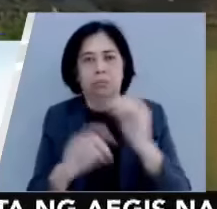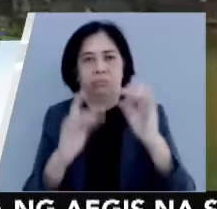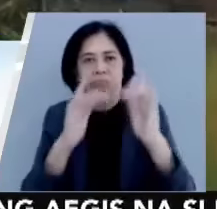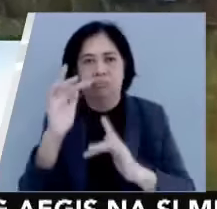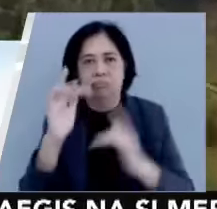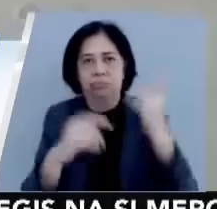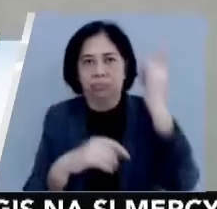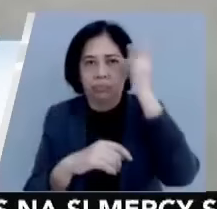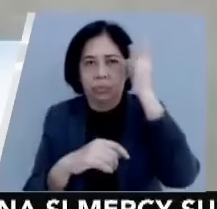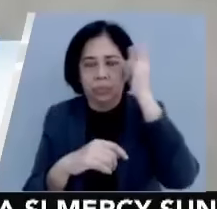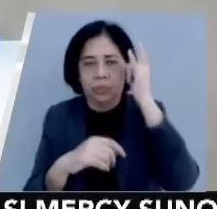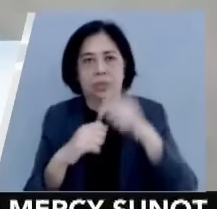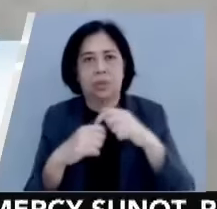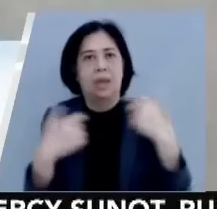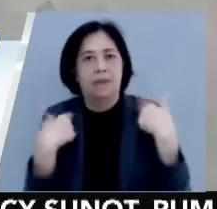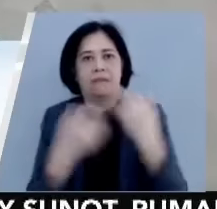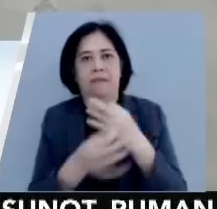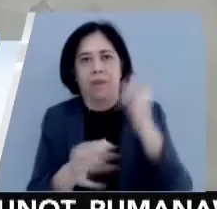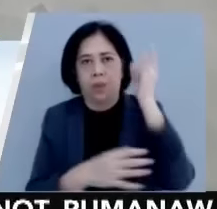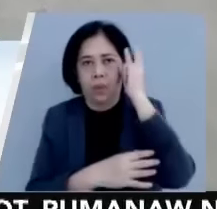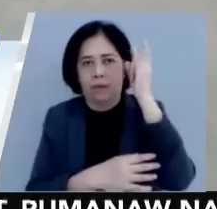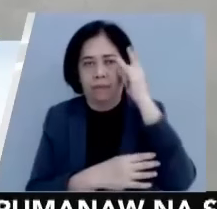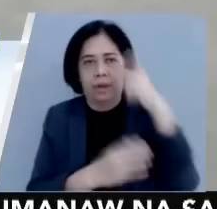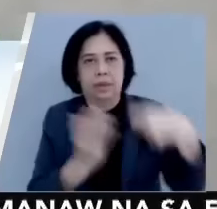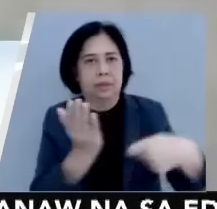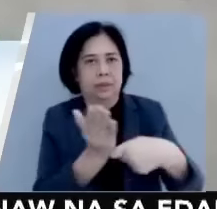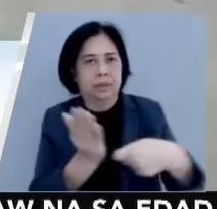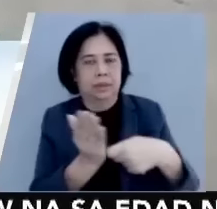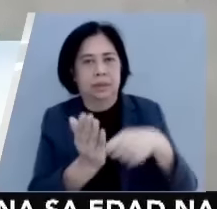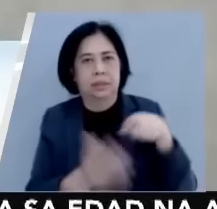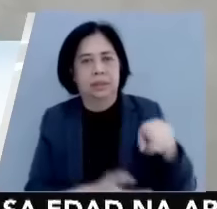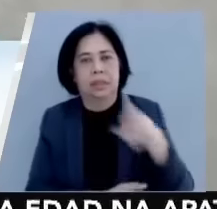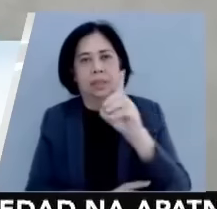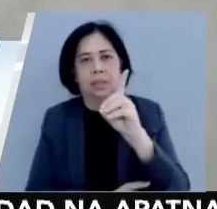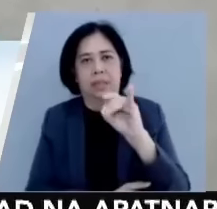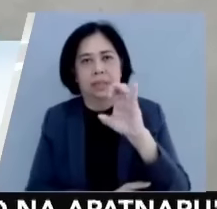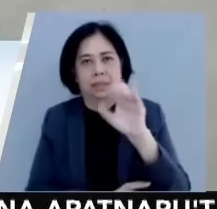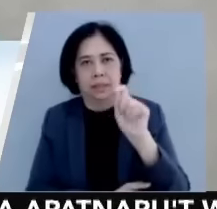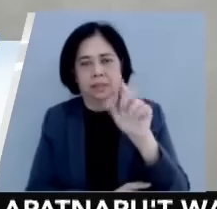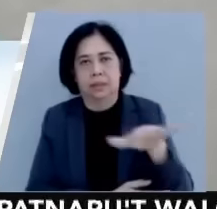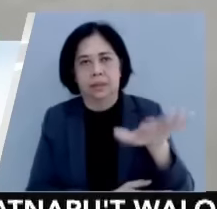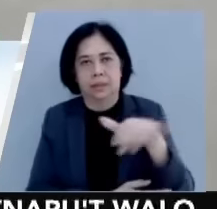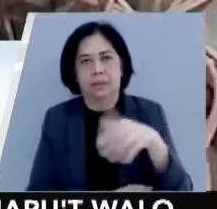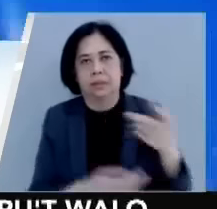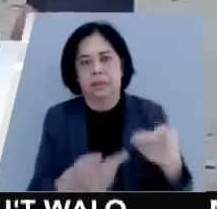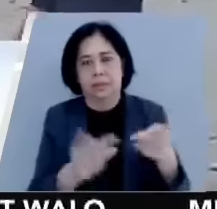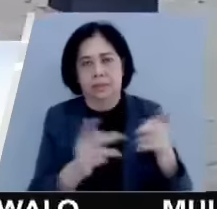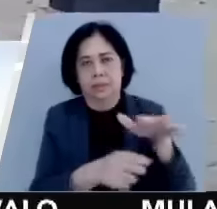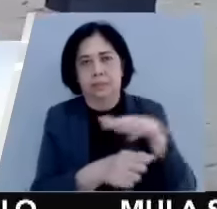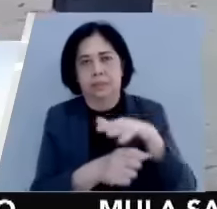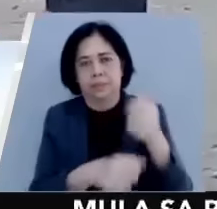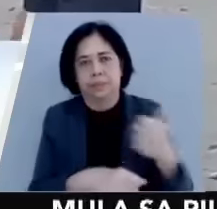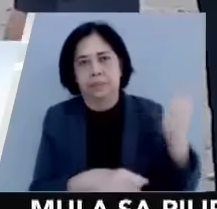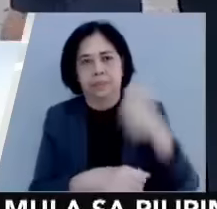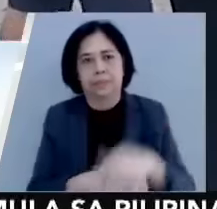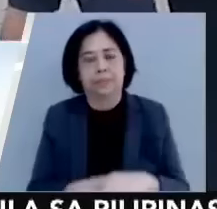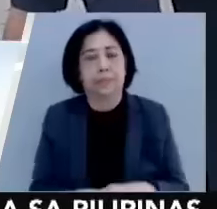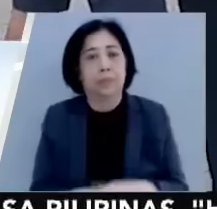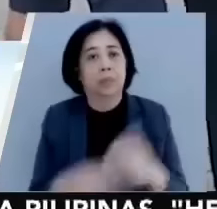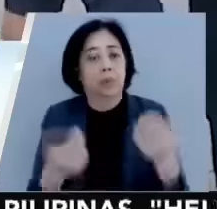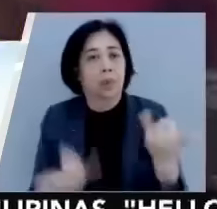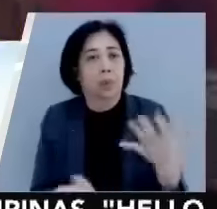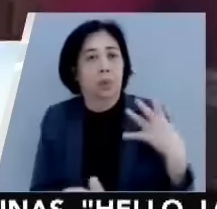may libreng pa wifi at charging ang Department of Information and Communications Technology o DICT. Habang naghihintay na